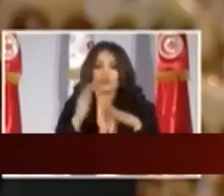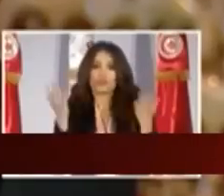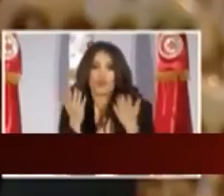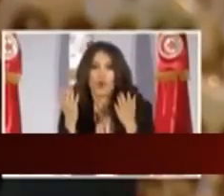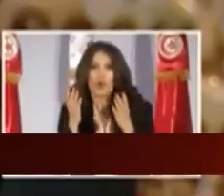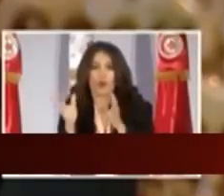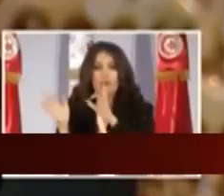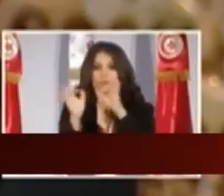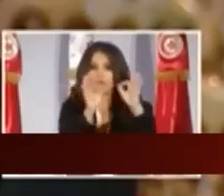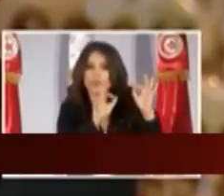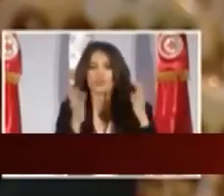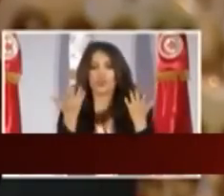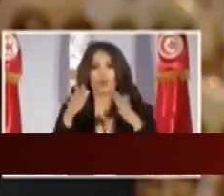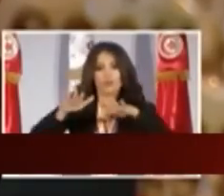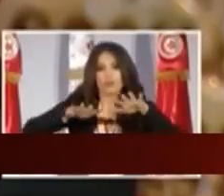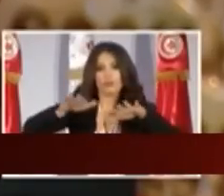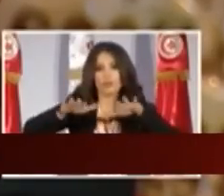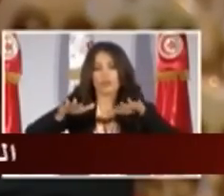الاجراء